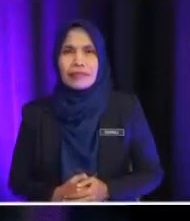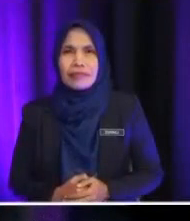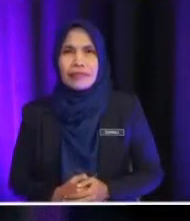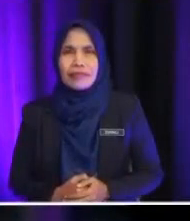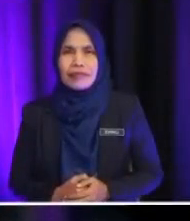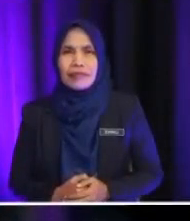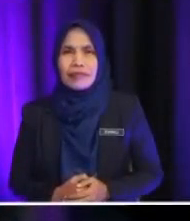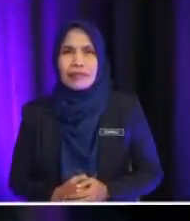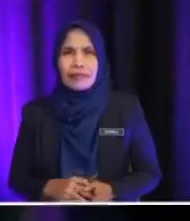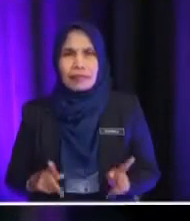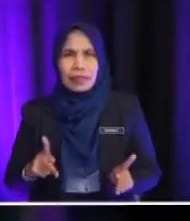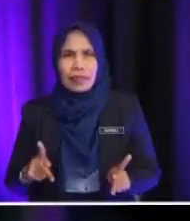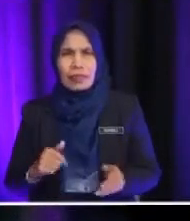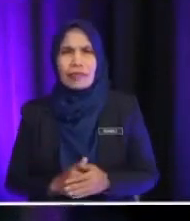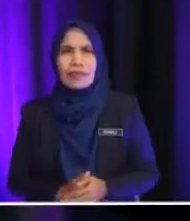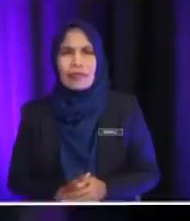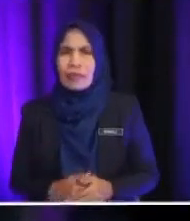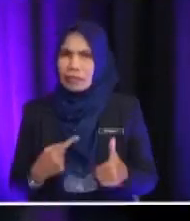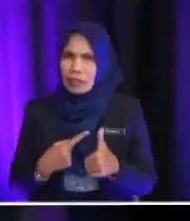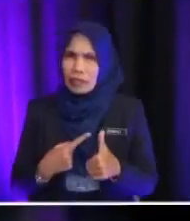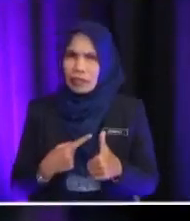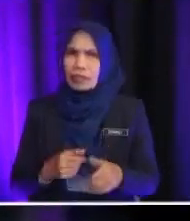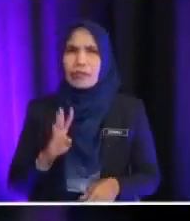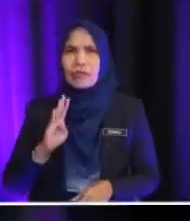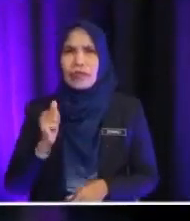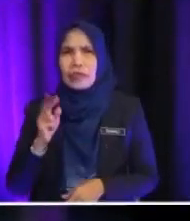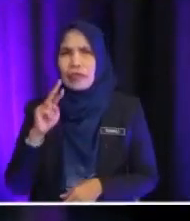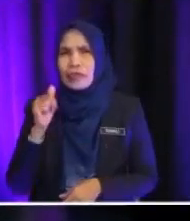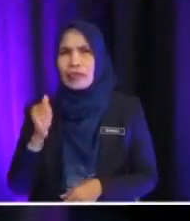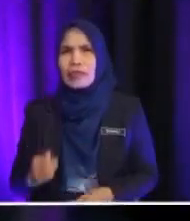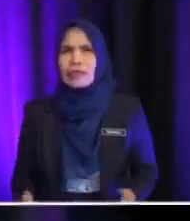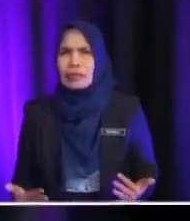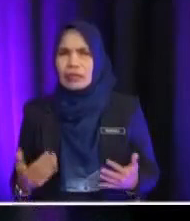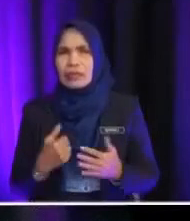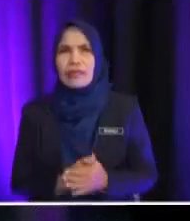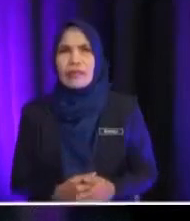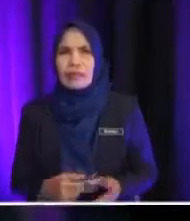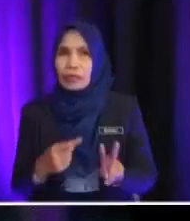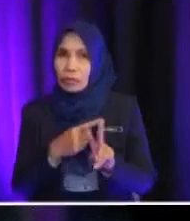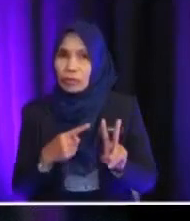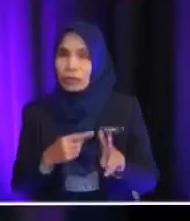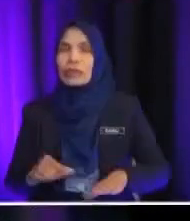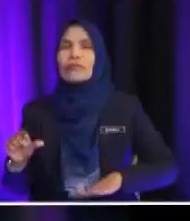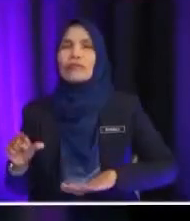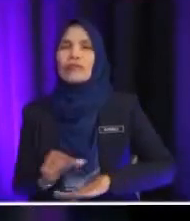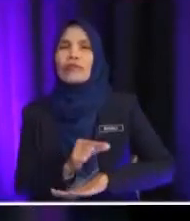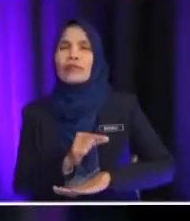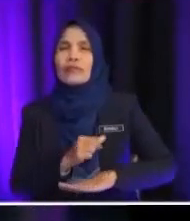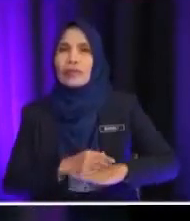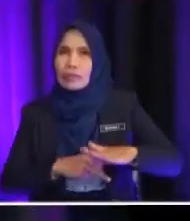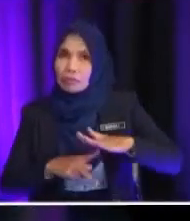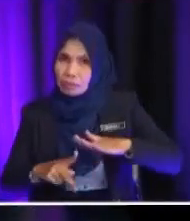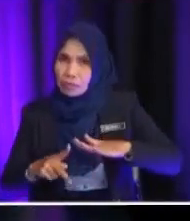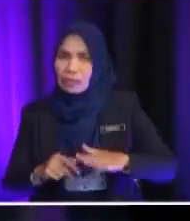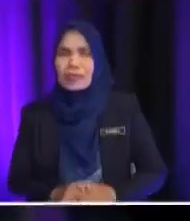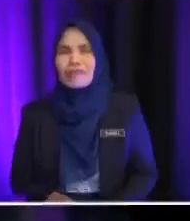tadi, kalau Ria rasa satunya bara api. Ya, betul. Yang kedua, kita menggunakan ketuhar, cikgu. Ya, betul. Bagus,